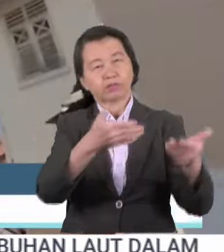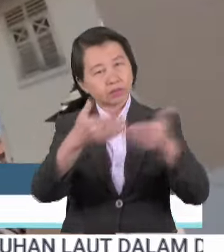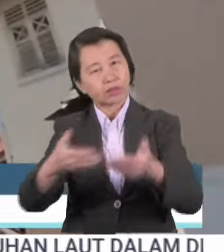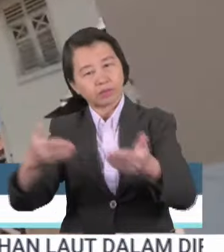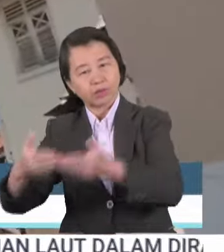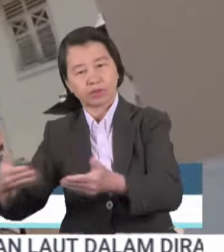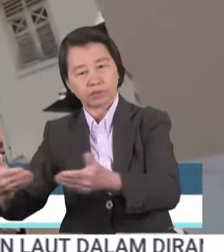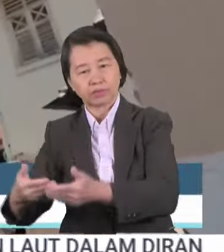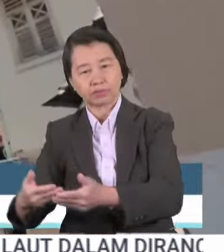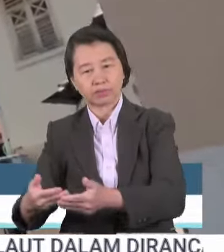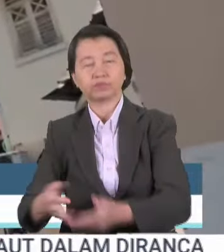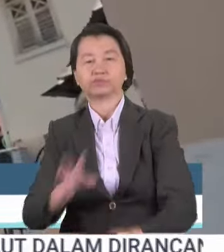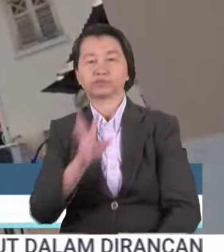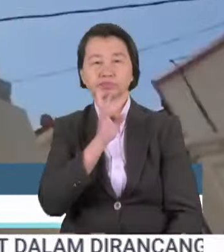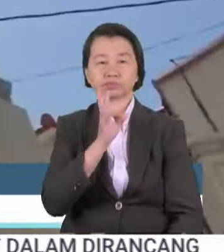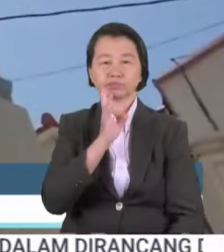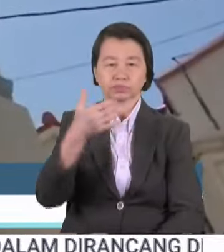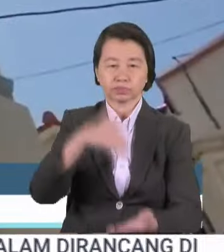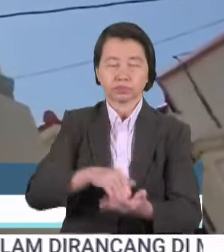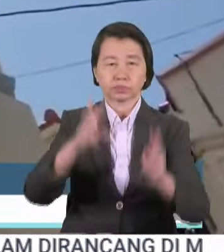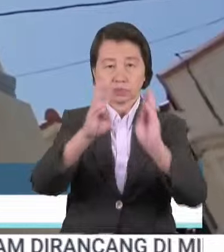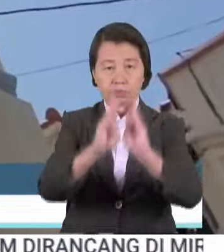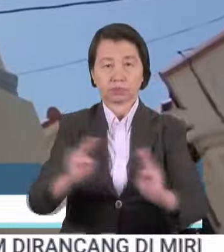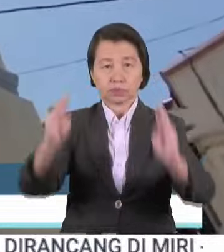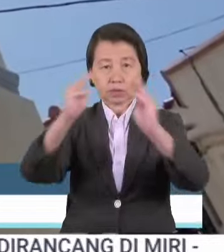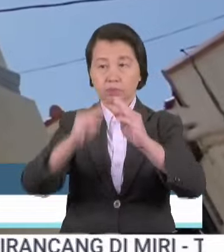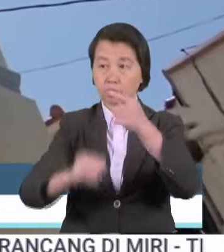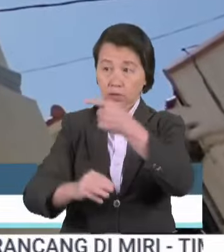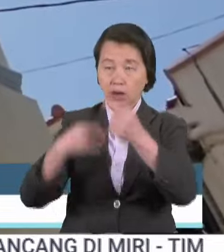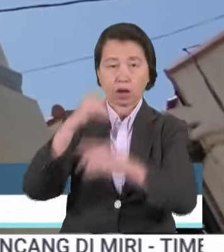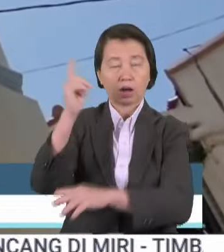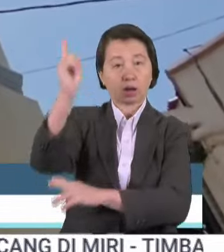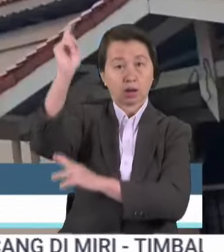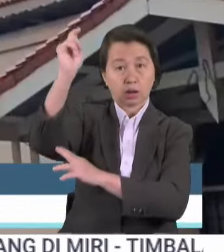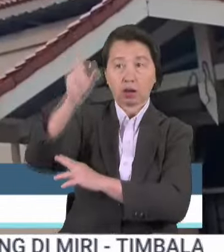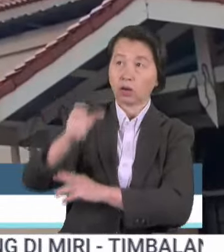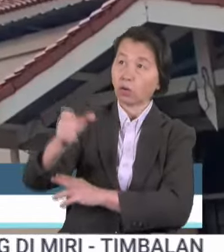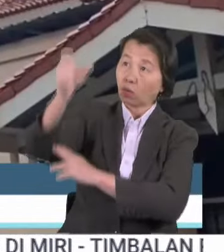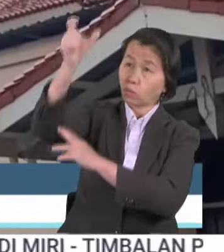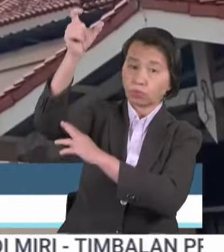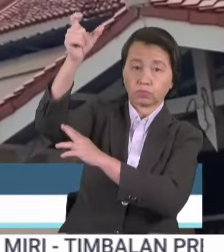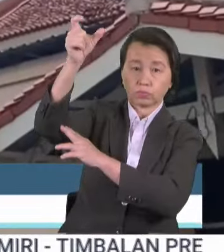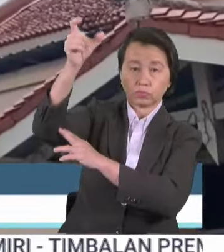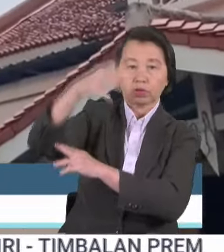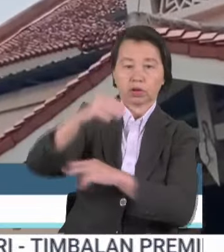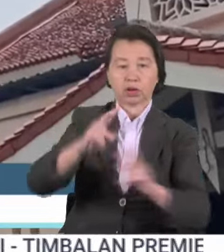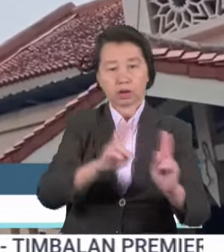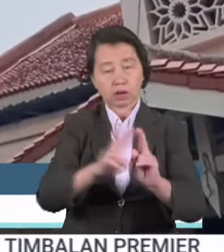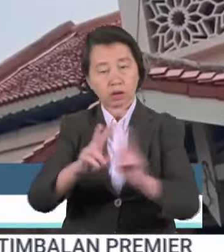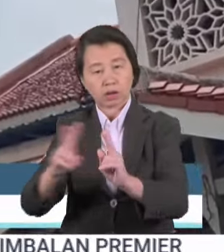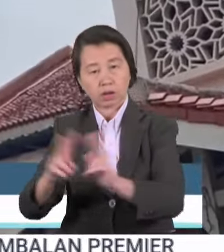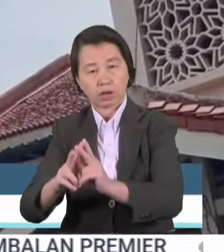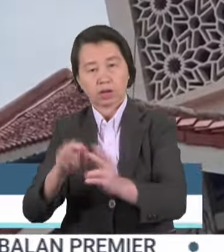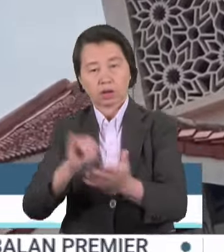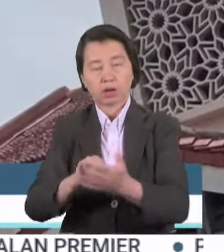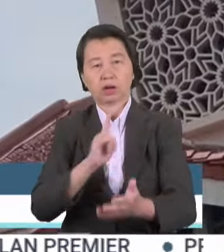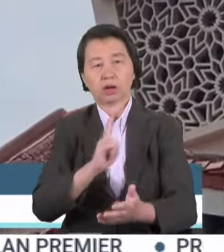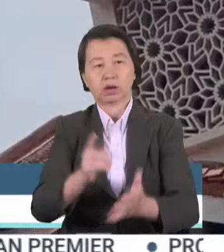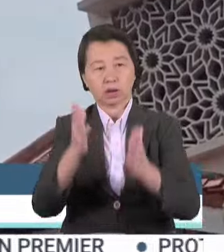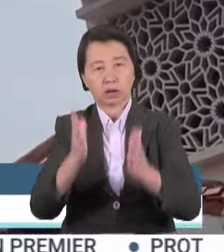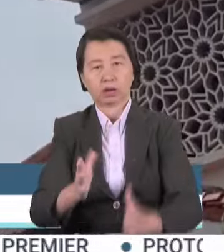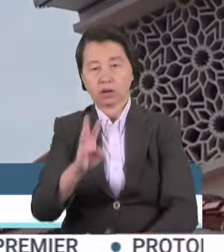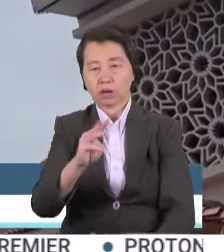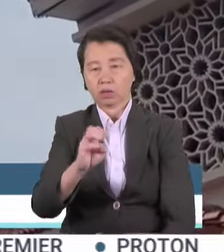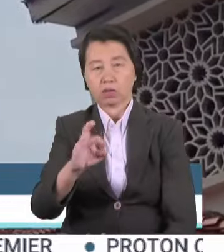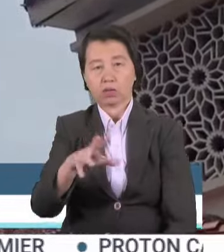kesinambungannya. Tambah unik, masjid ini memiliki sebuah menara berbentuk oktagon, gabungan seni bina Islam pengaruh